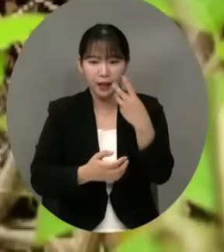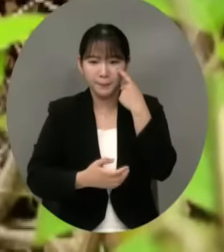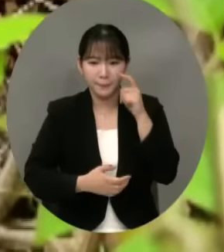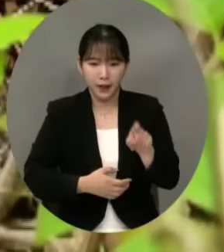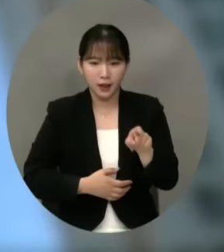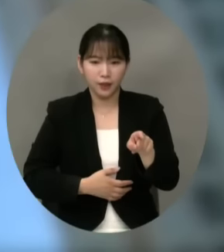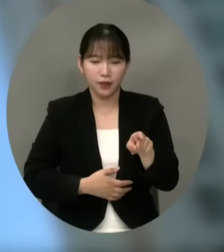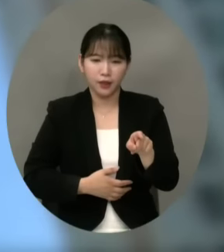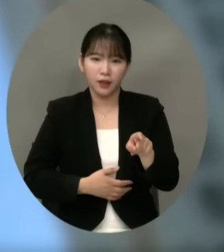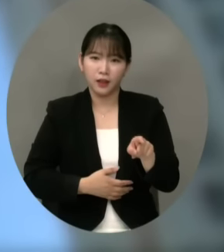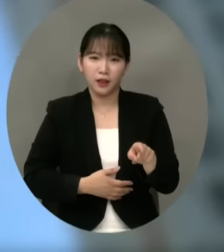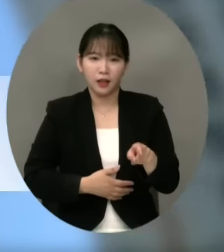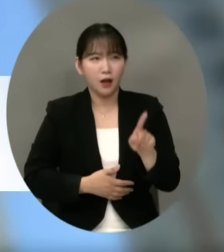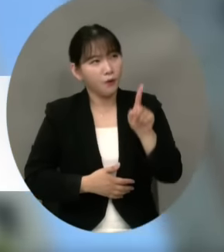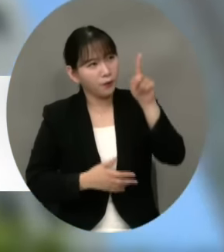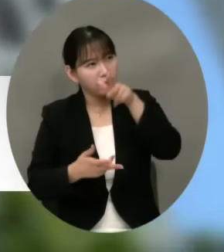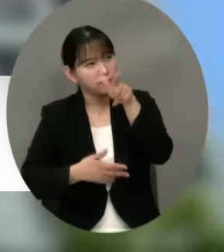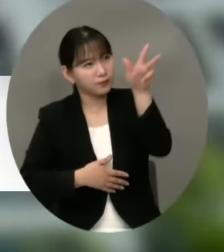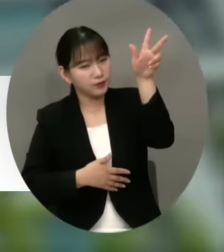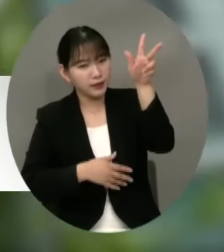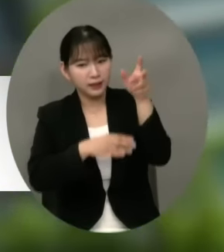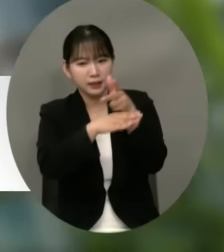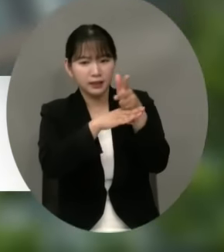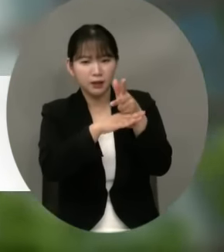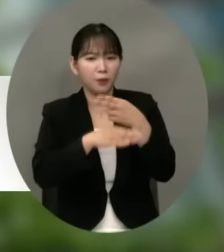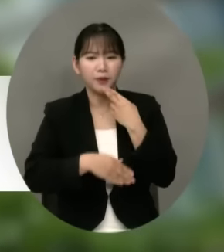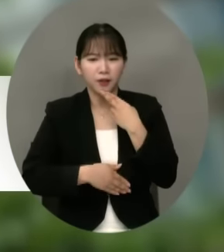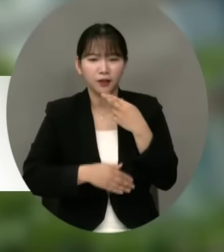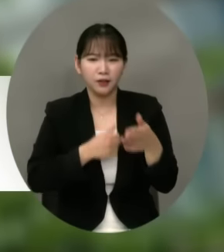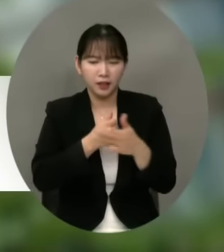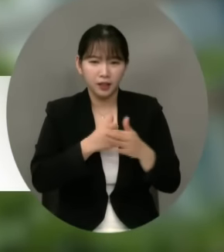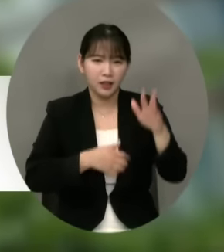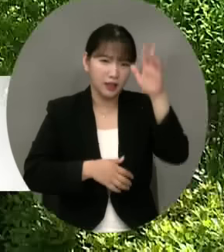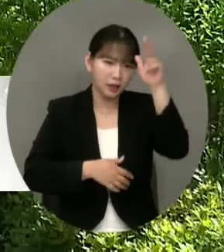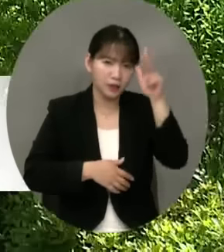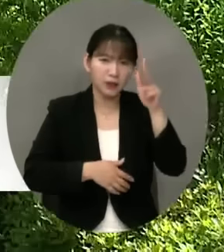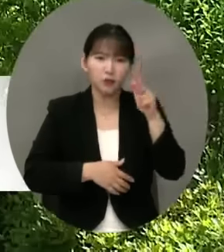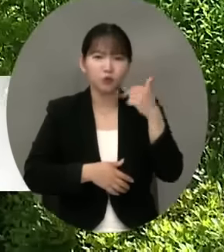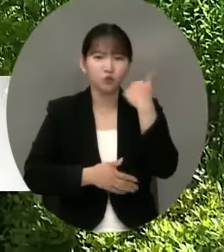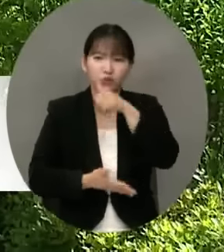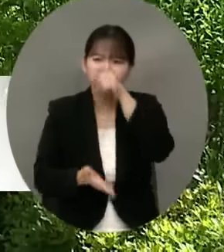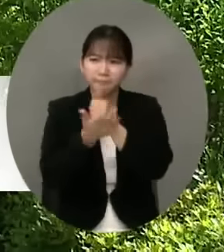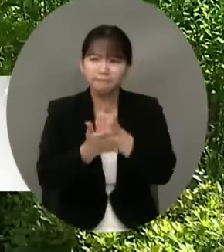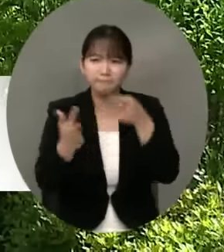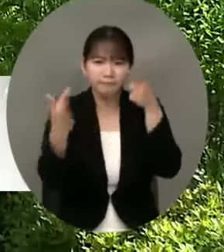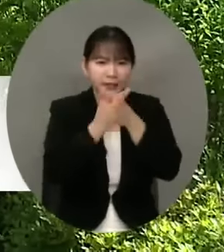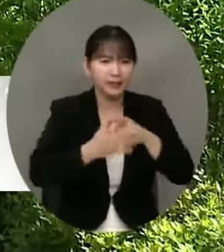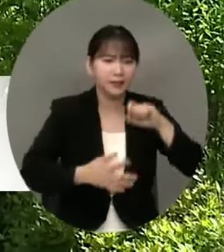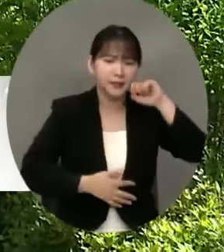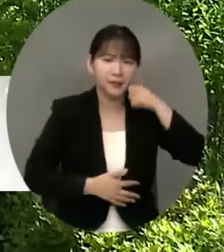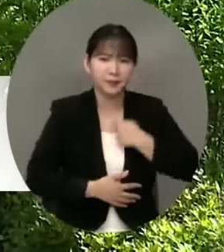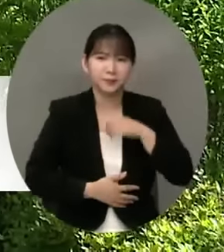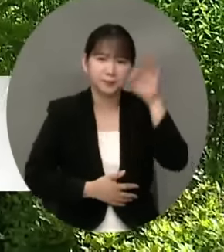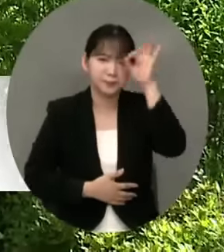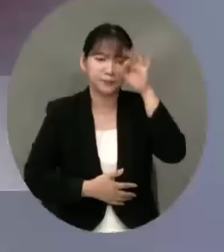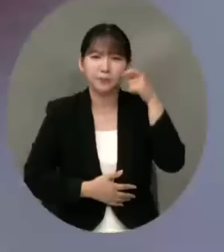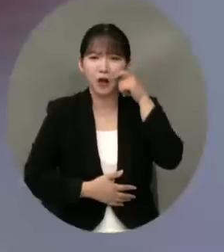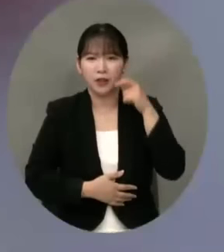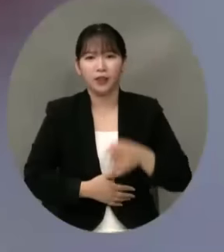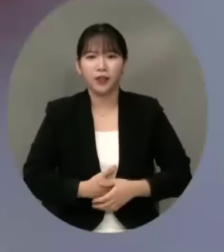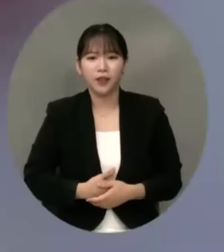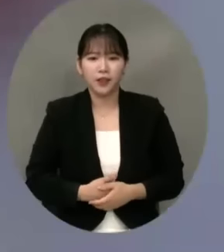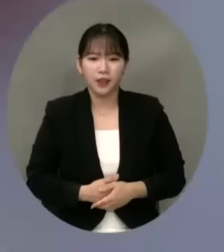발견됐습니다. 단지 위를 비추는 CCTV가 없다 보니 경찰도 가해자를 특정할 만한 뚜렷한 단서를 찾지는 못한